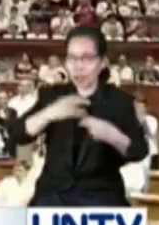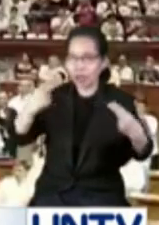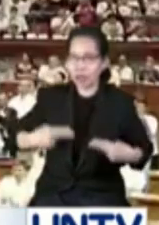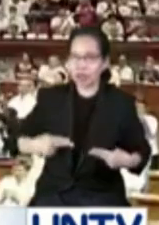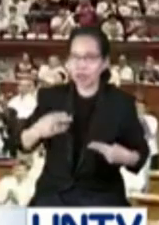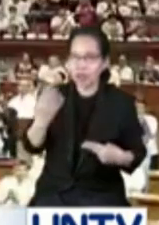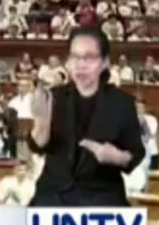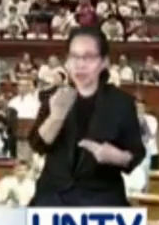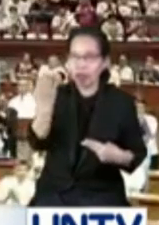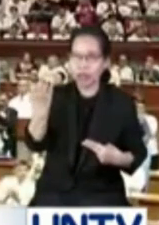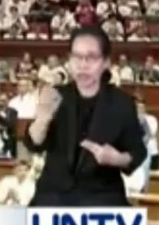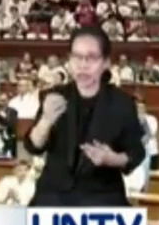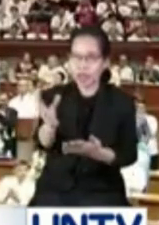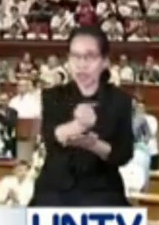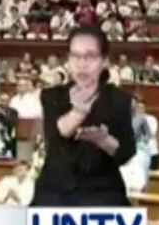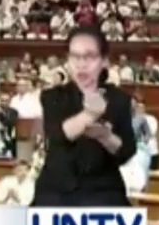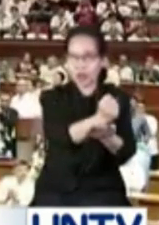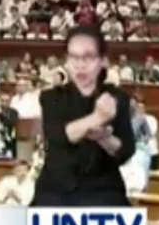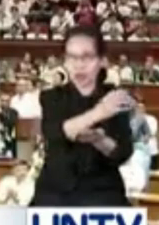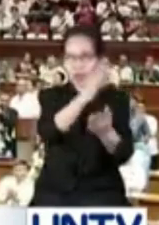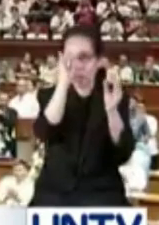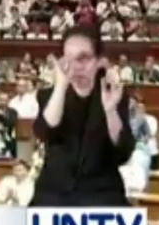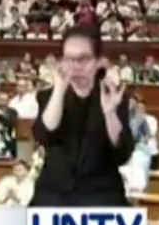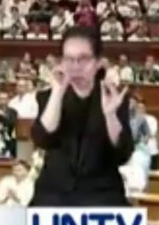mga nabimbing benepisyo.